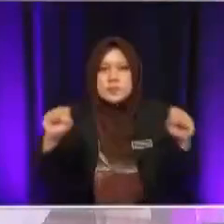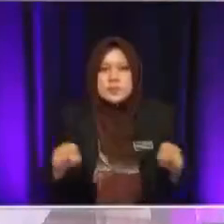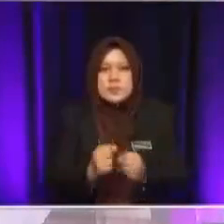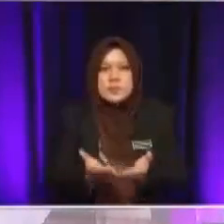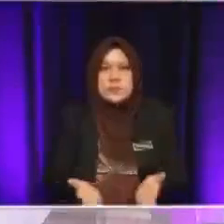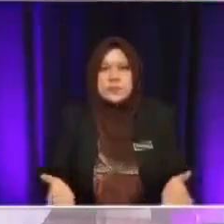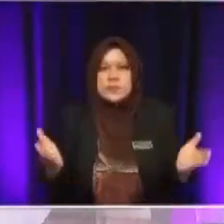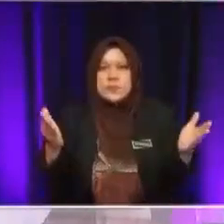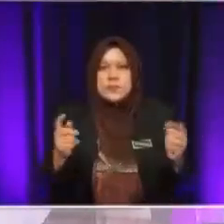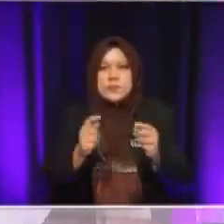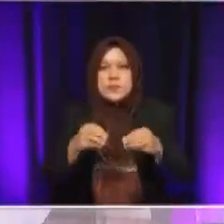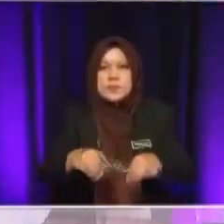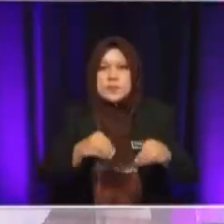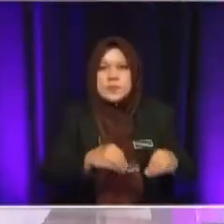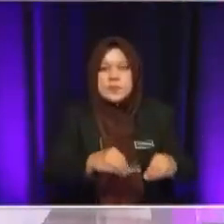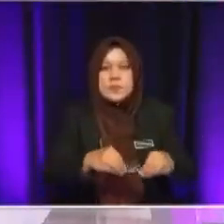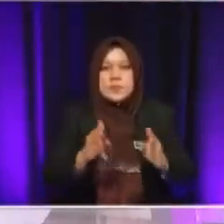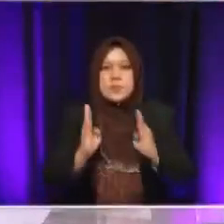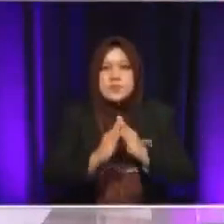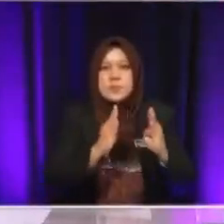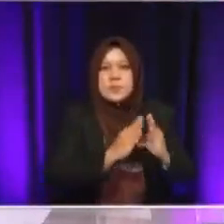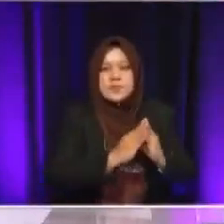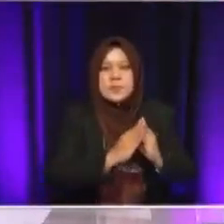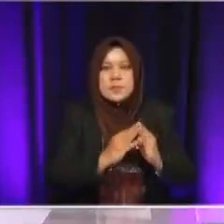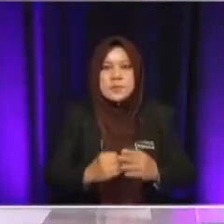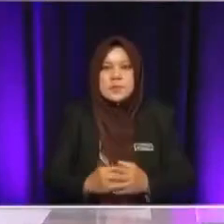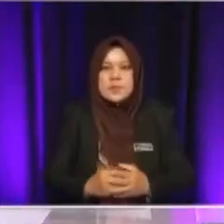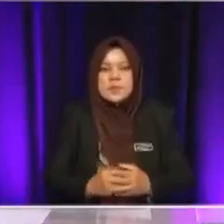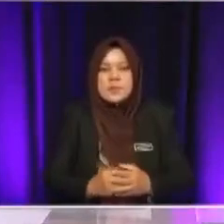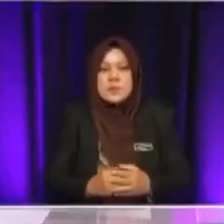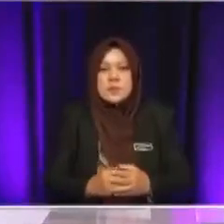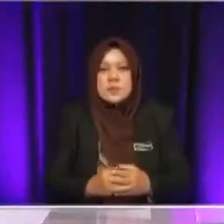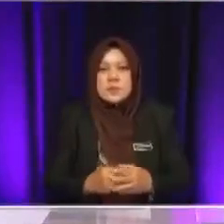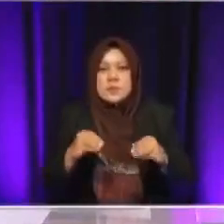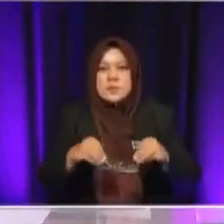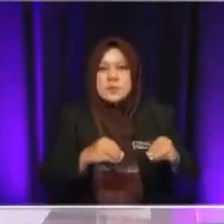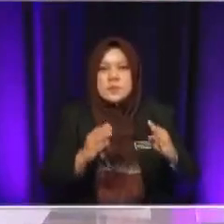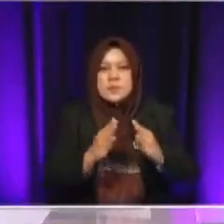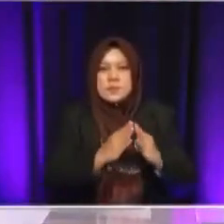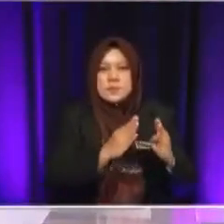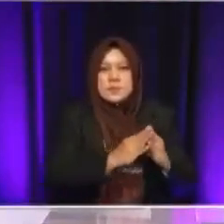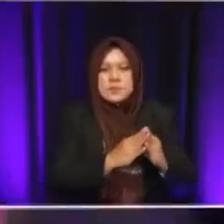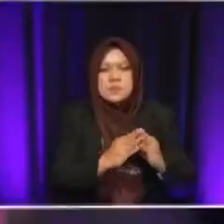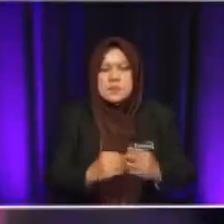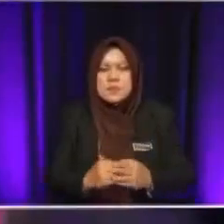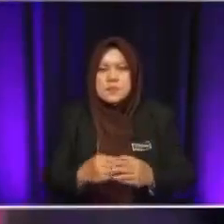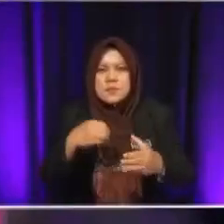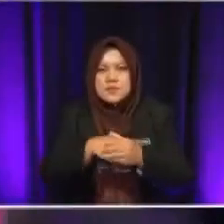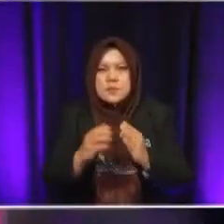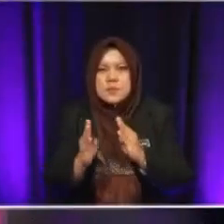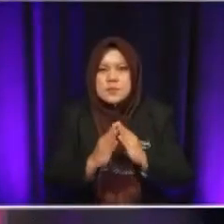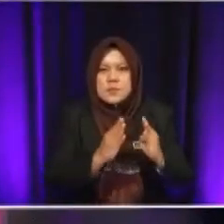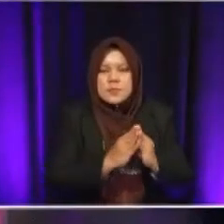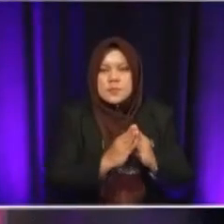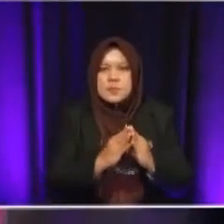pertanian bandar. Okay, pertanian bandar ni Mira tahu tak pertanian bandar ni apa sebenarnya? Pertanian bandar cikgu, pertanian dalam bandar kot.